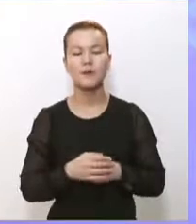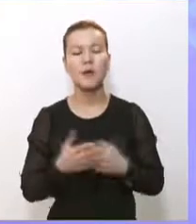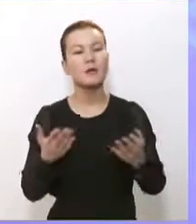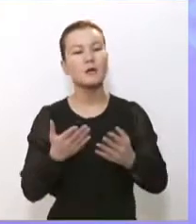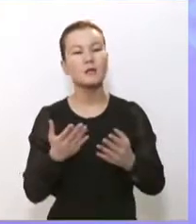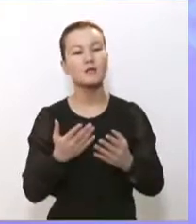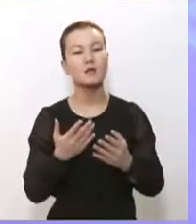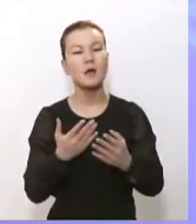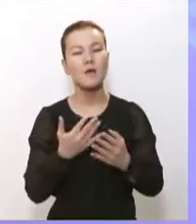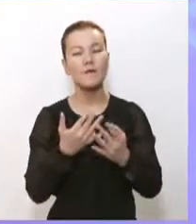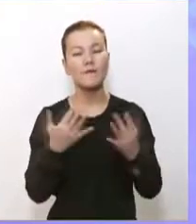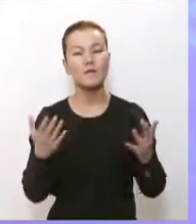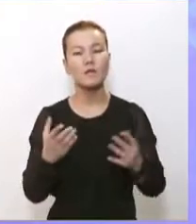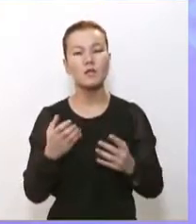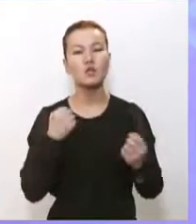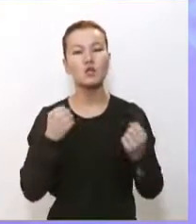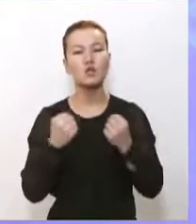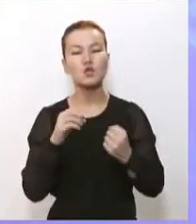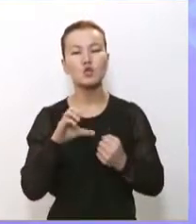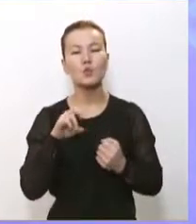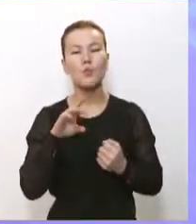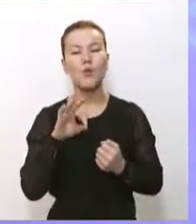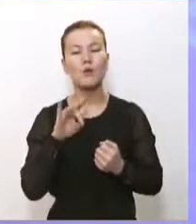Какие виды спорта вы знаете?